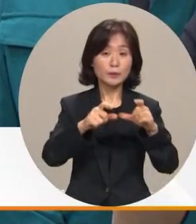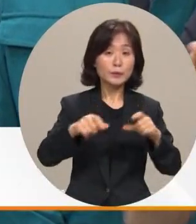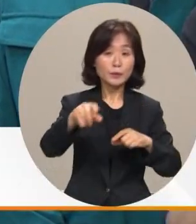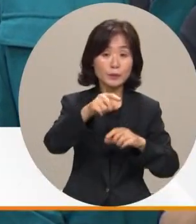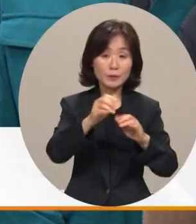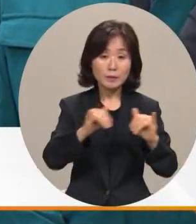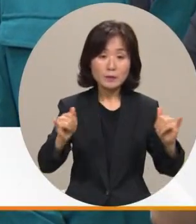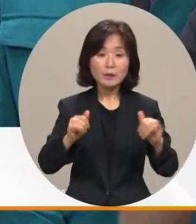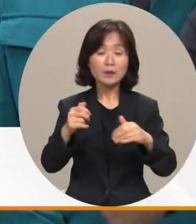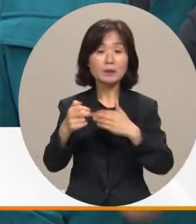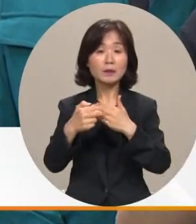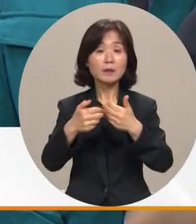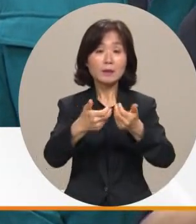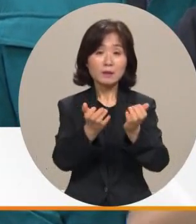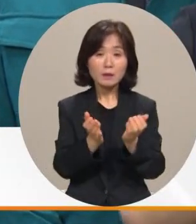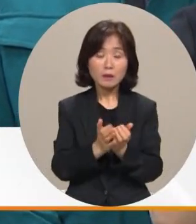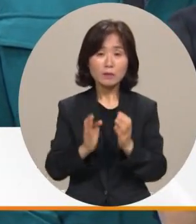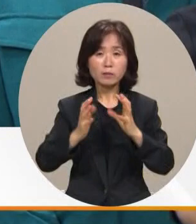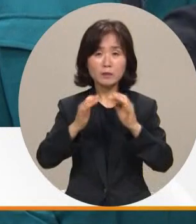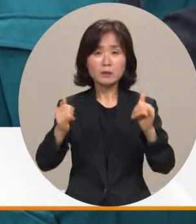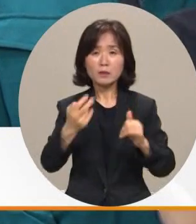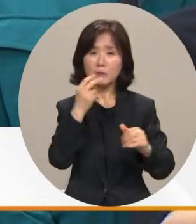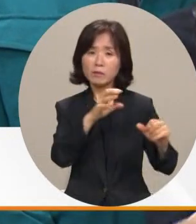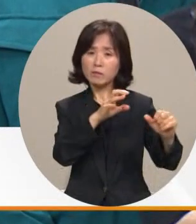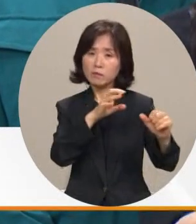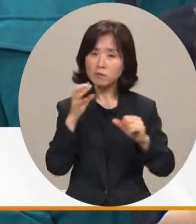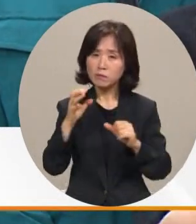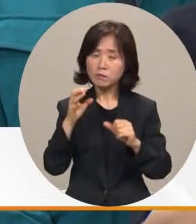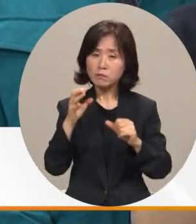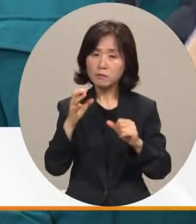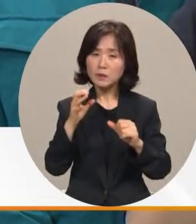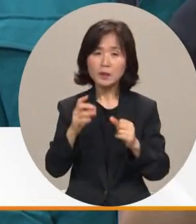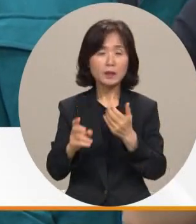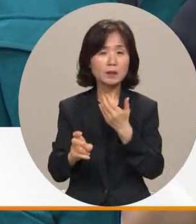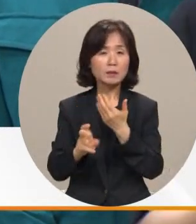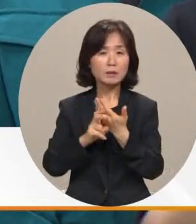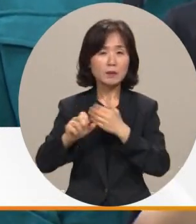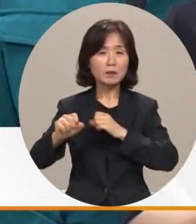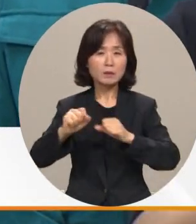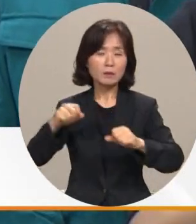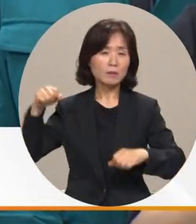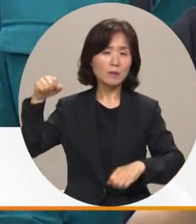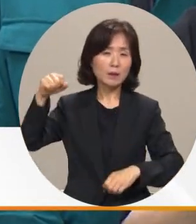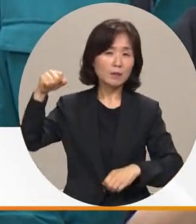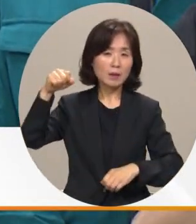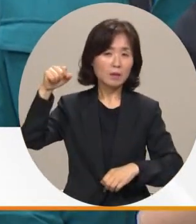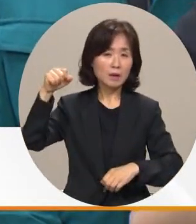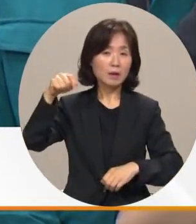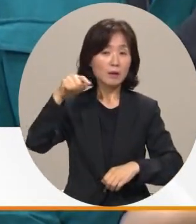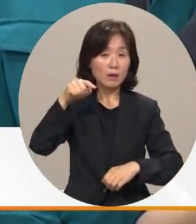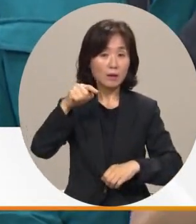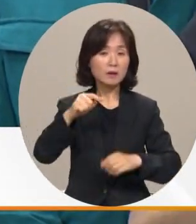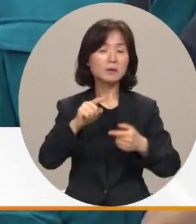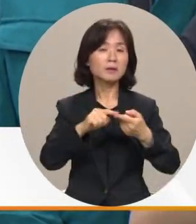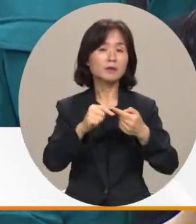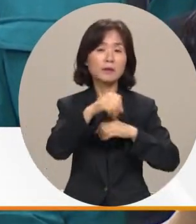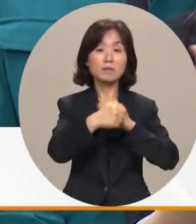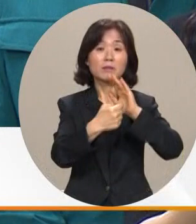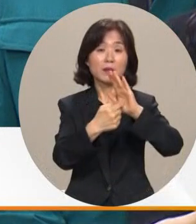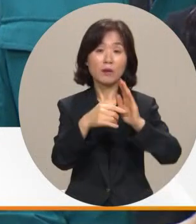단체가 국민의 생명을 담보로 추가적인 불법 집단 행동을 거론하고